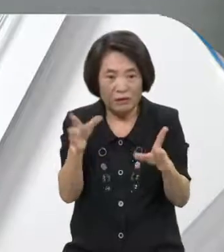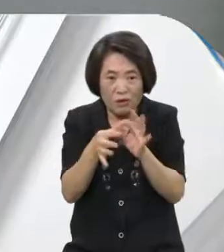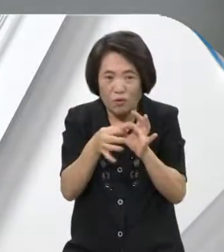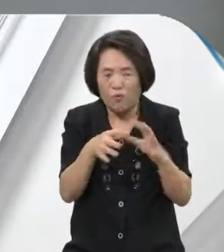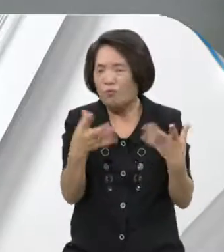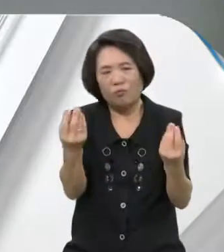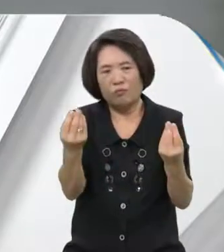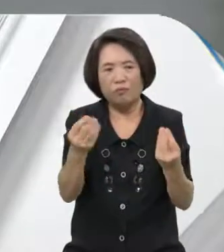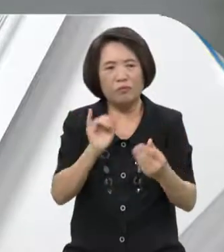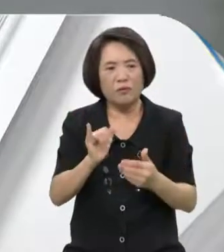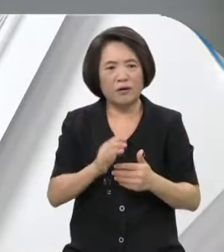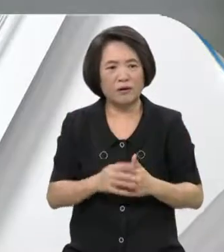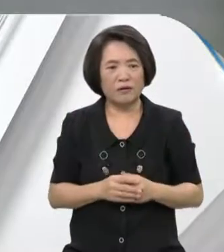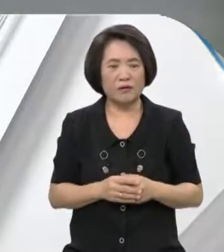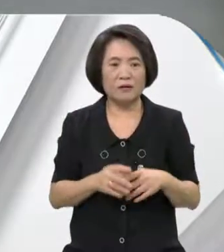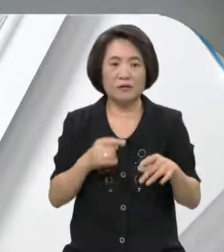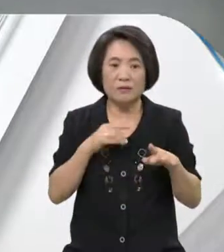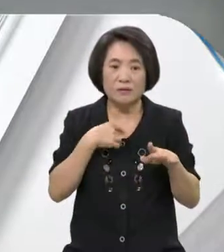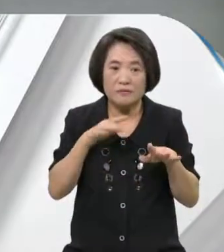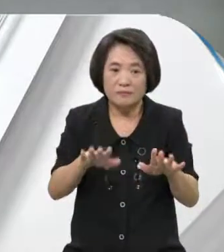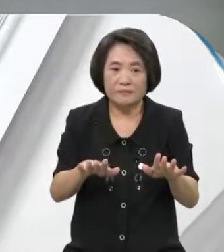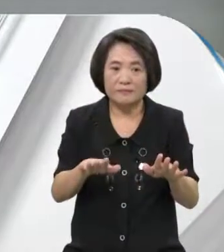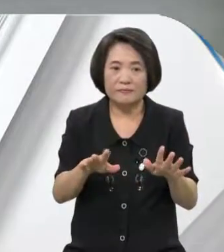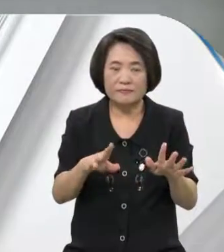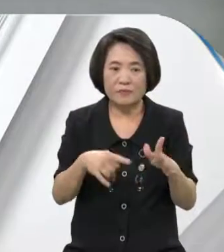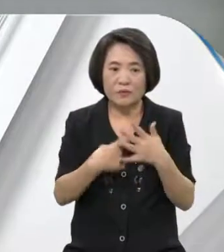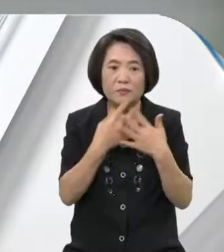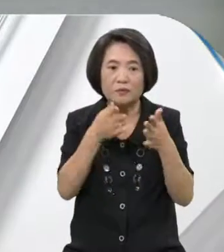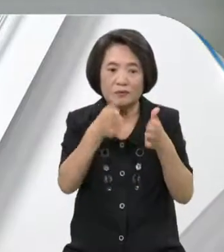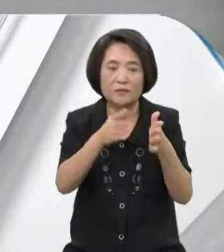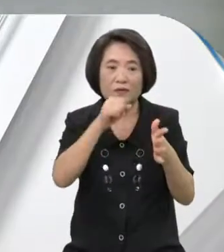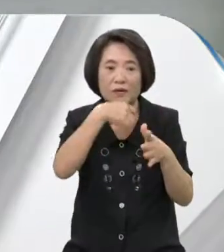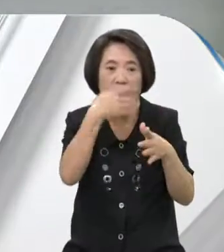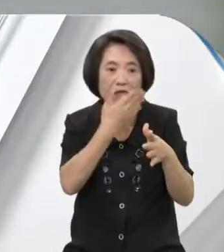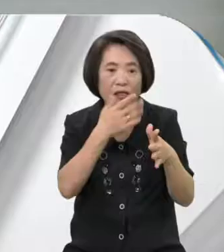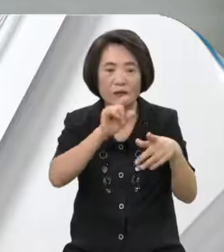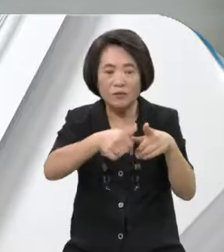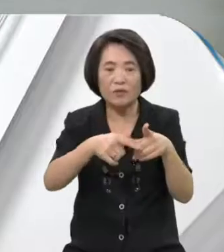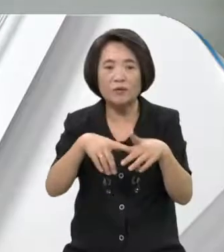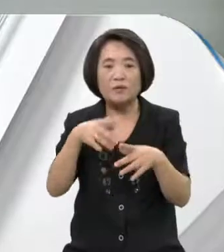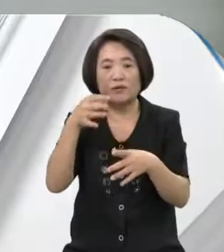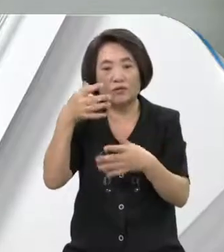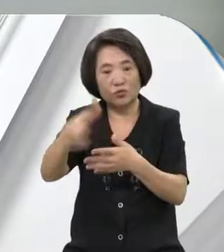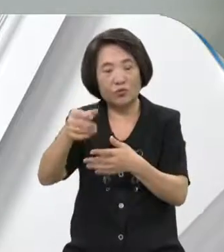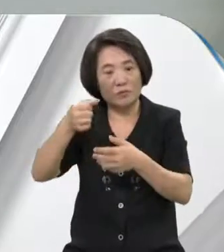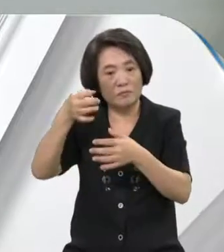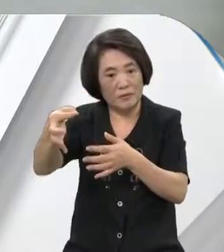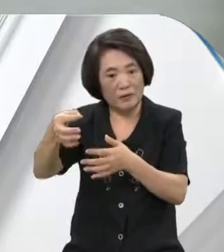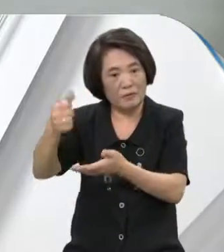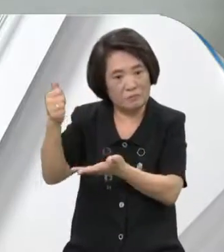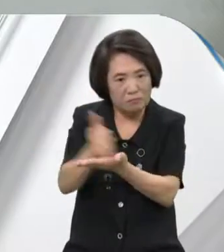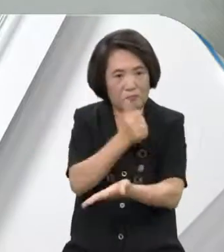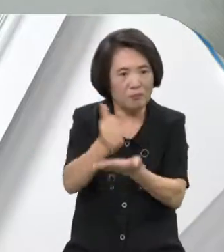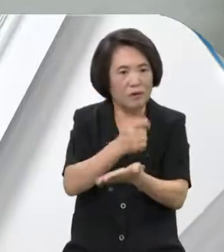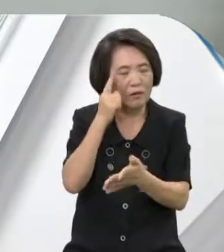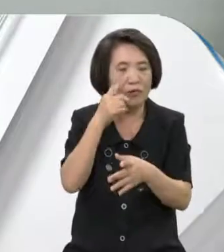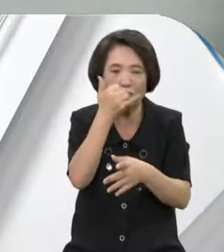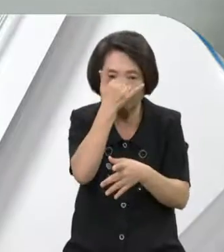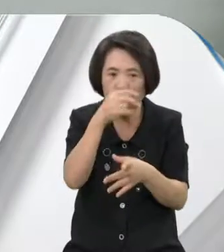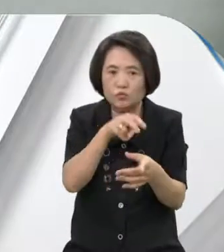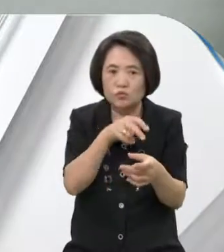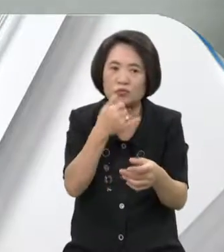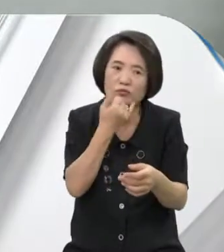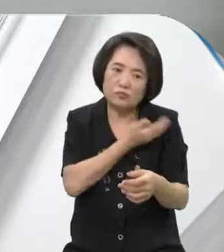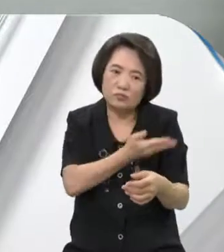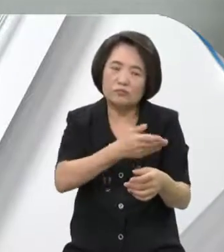必然的关系。因为这部分其实我们也有辅导台塘公司去购水来进行在整个养猪场里面的猪只